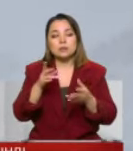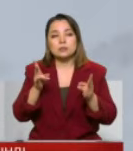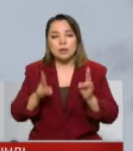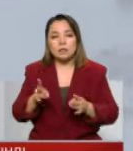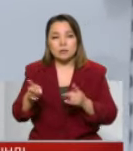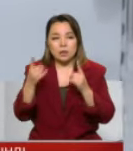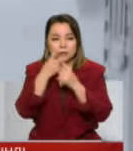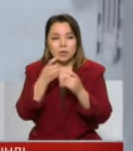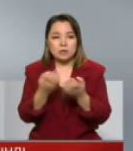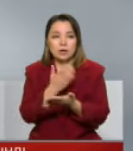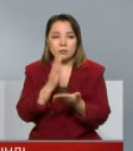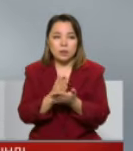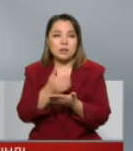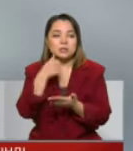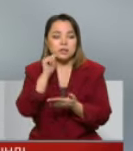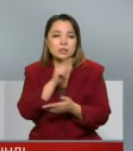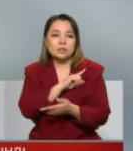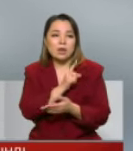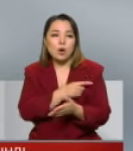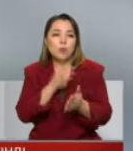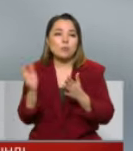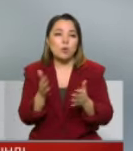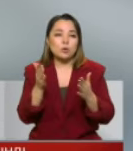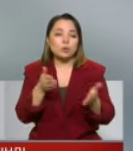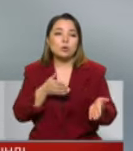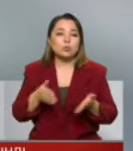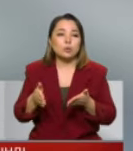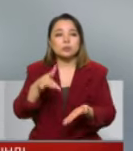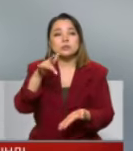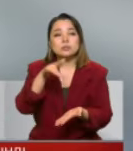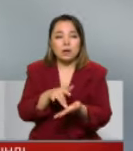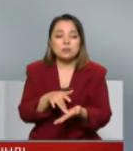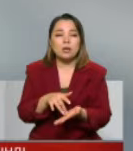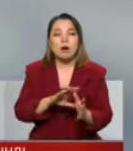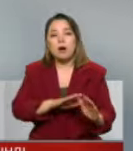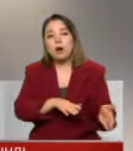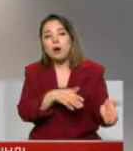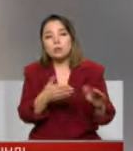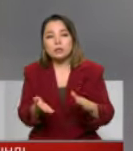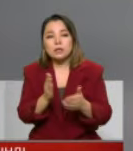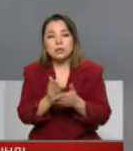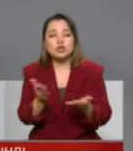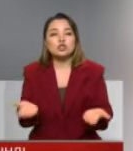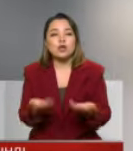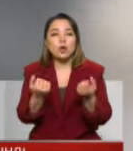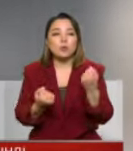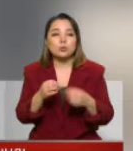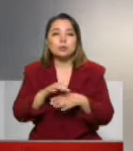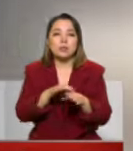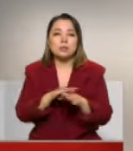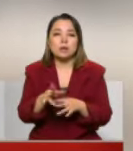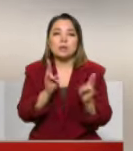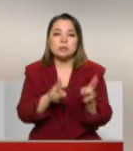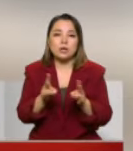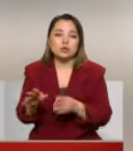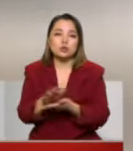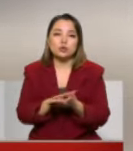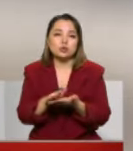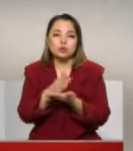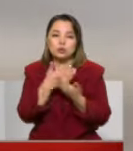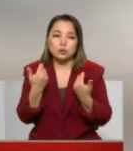дабыл қақты. Соның бірі кешегі қатты боранда көшенің қақ ортасында аударылып қалған мына бір жеңіл көлік. Зардап шеккендер